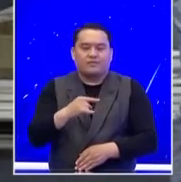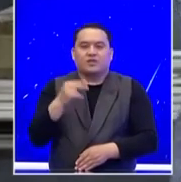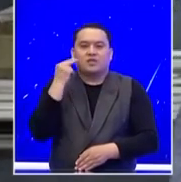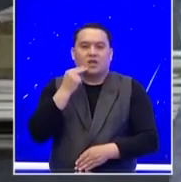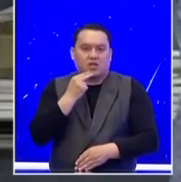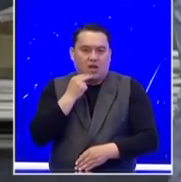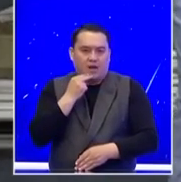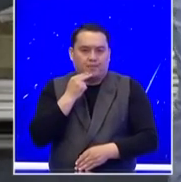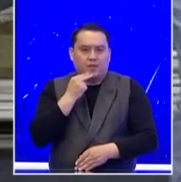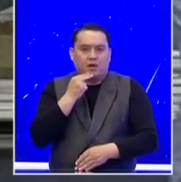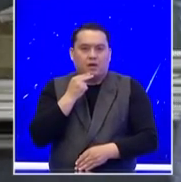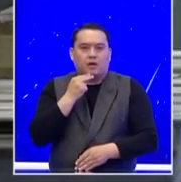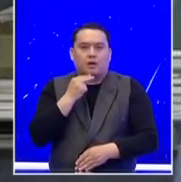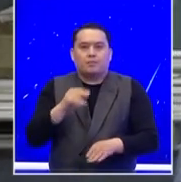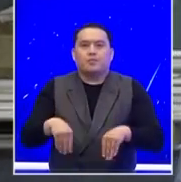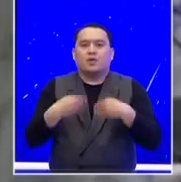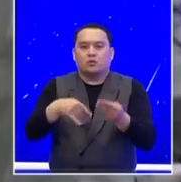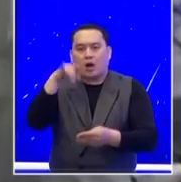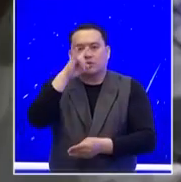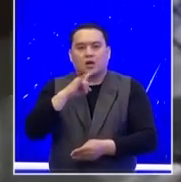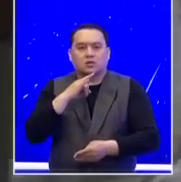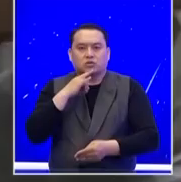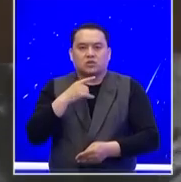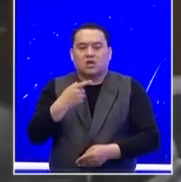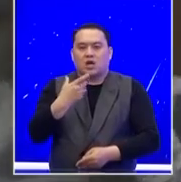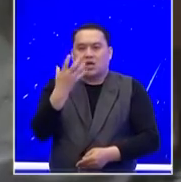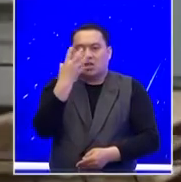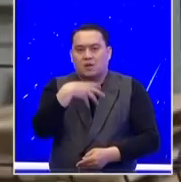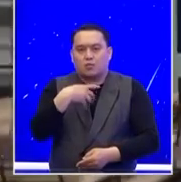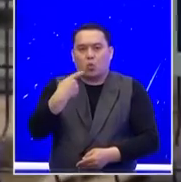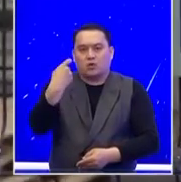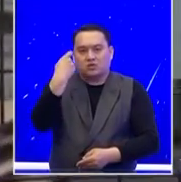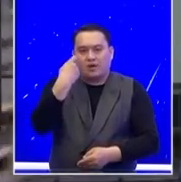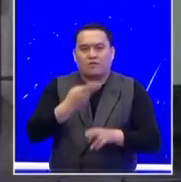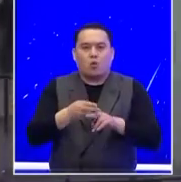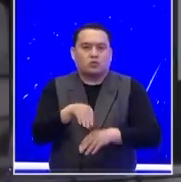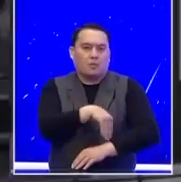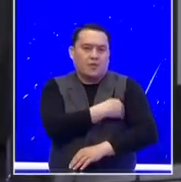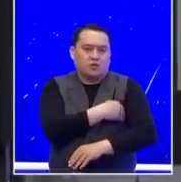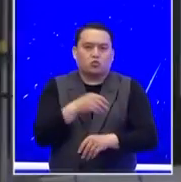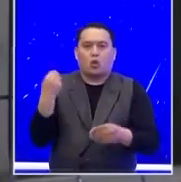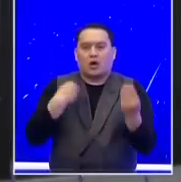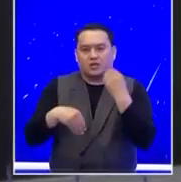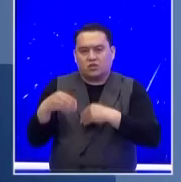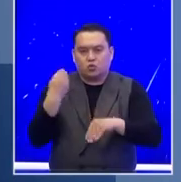грузом из Китая. КНР передала Казахстану тепловизоры, набор тестов и медицинскую одежду.